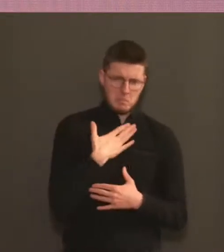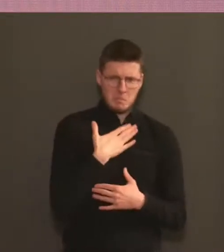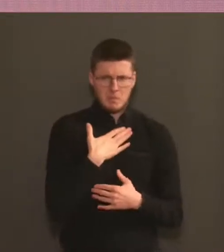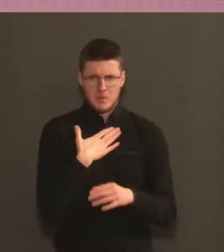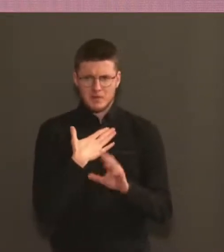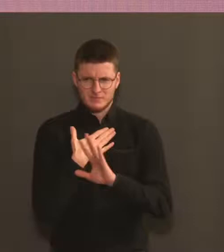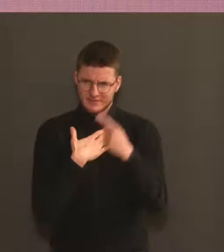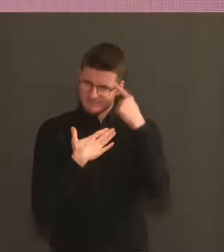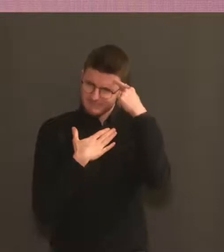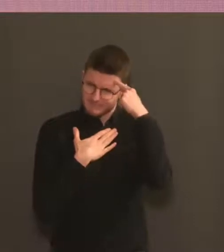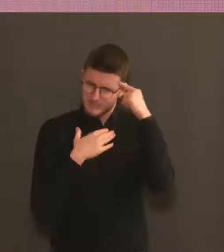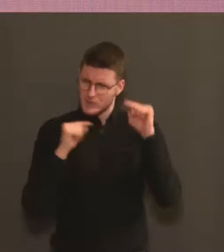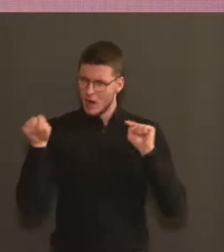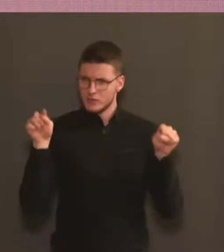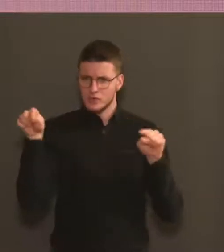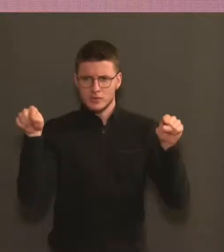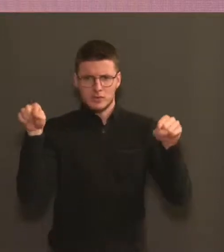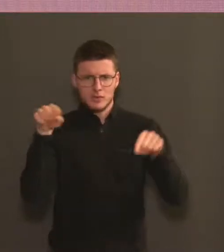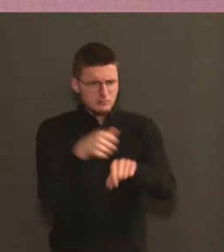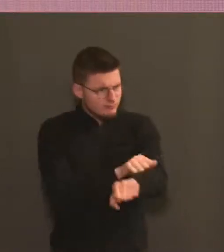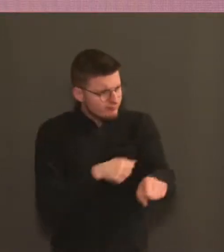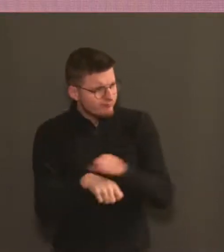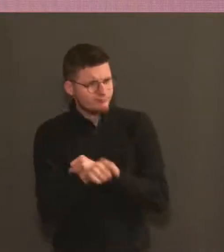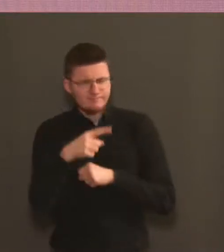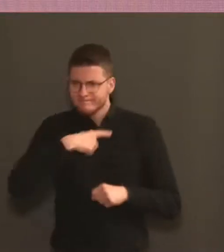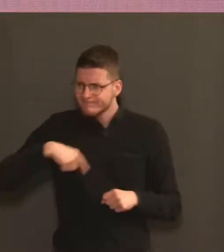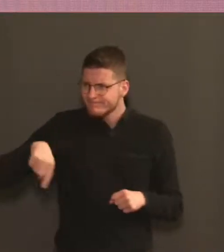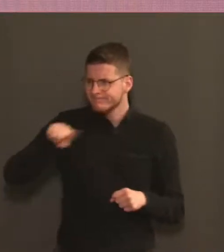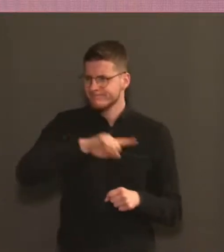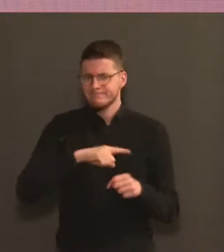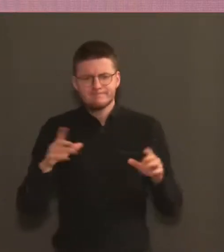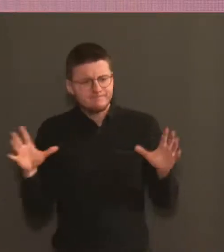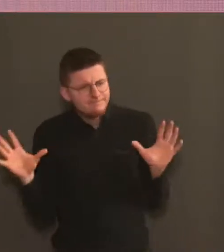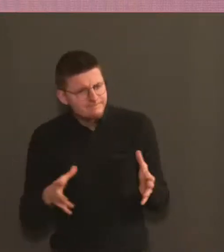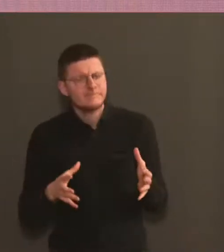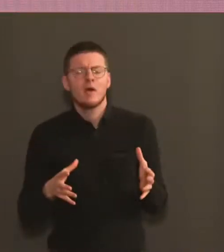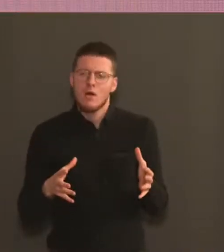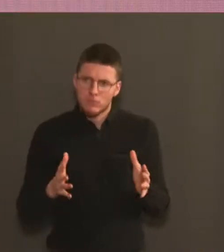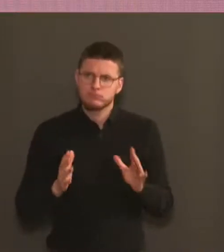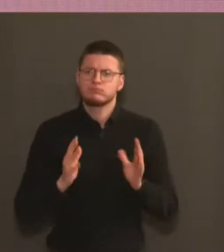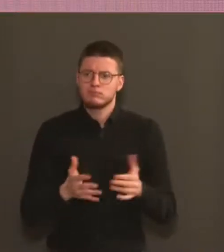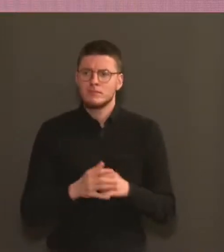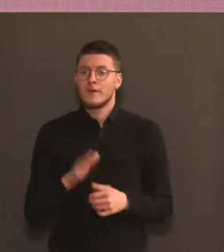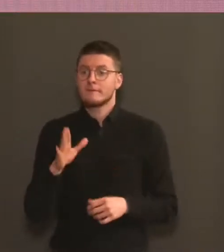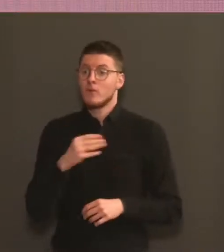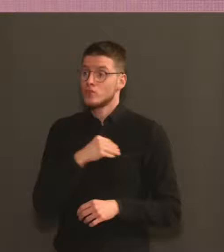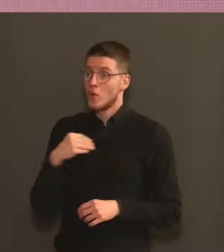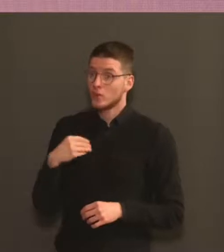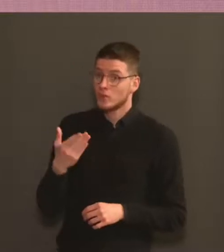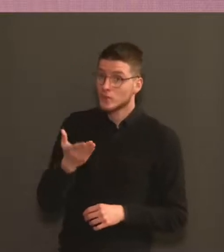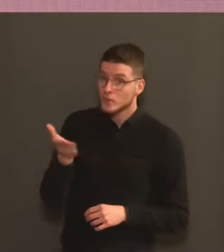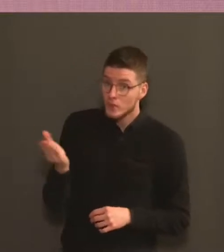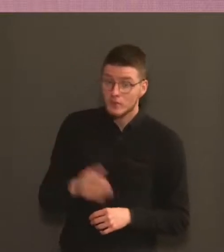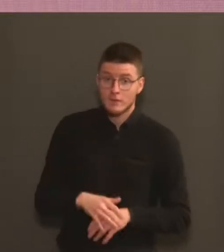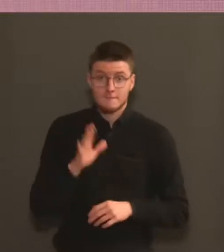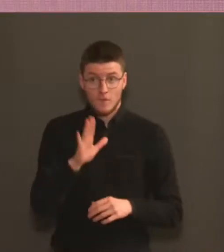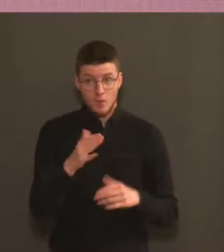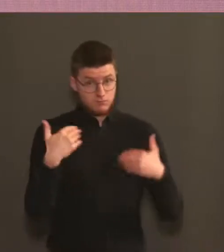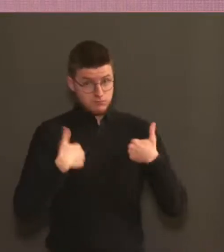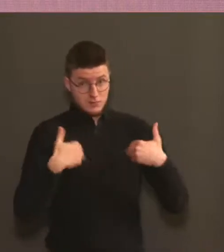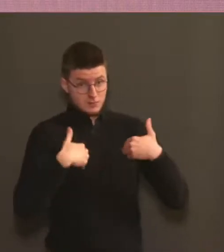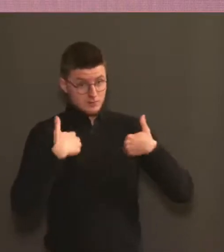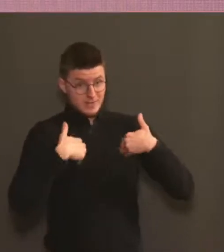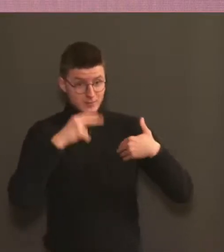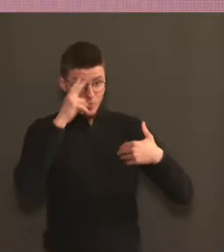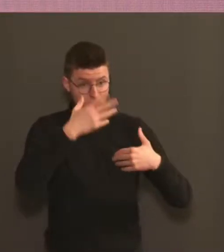gezamenlijk engagement, zowel voor artsen als voor de andere burgers.